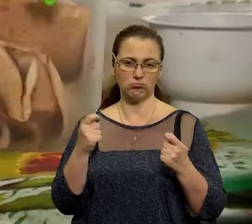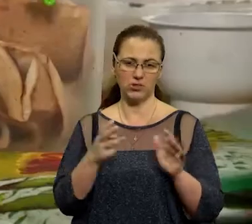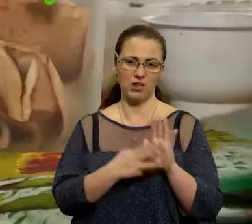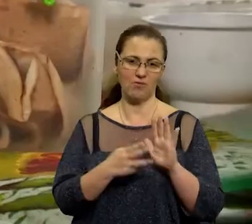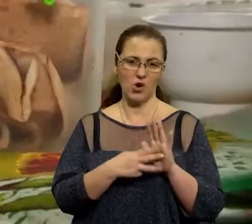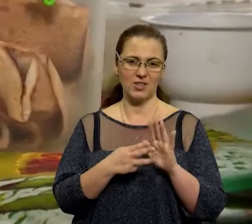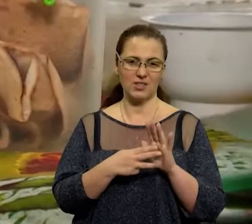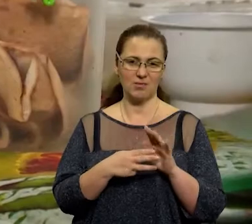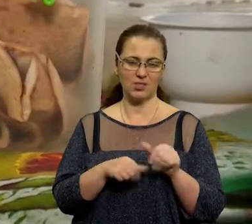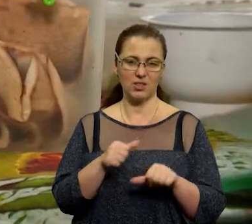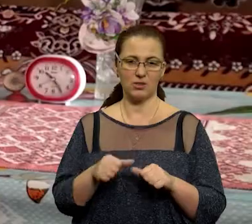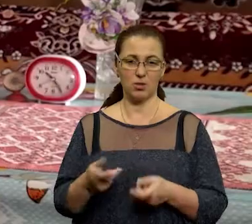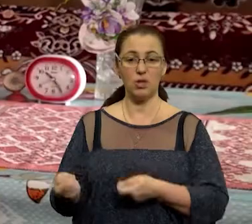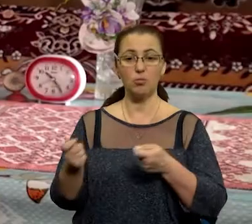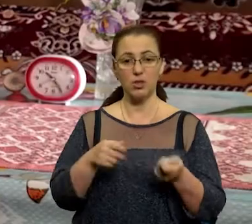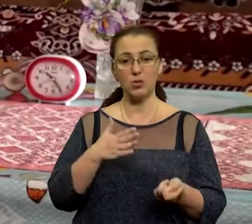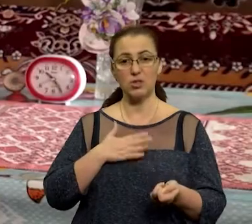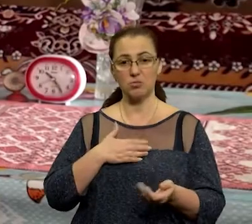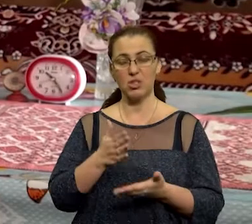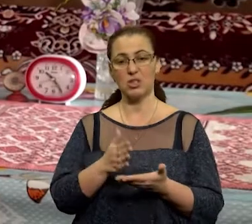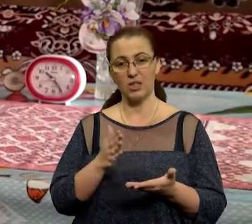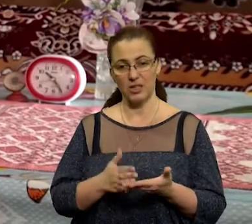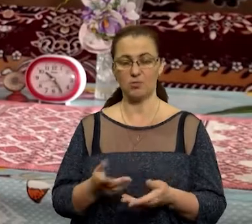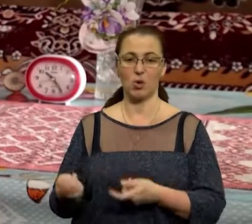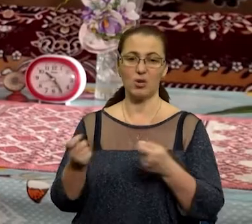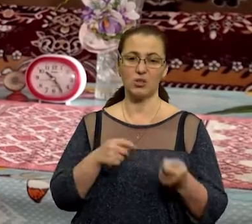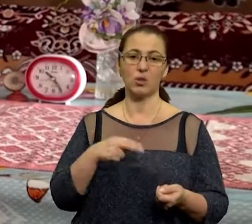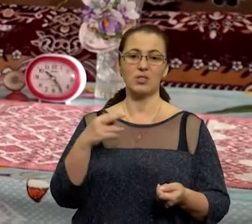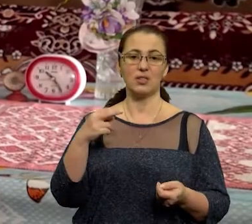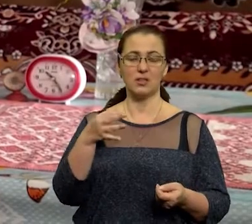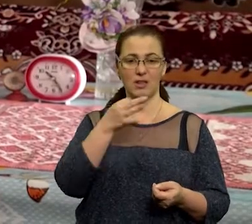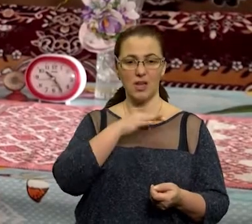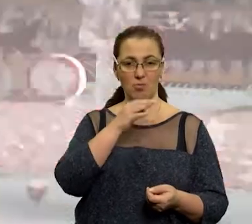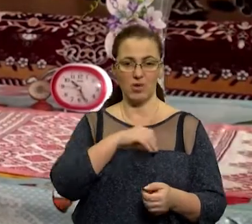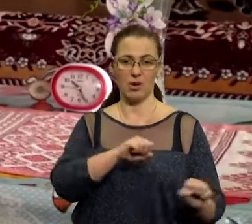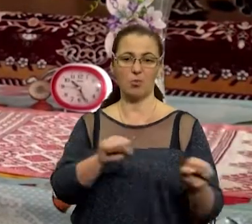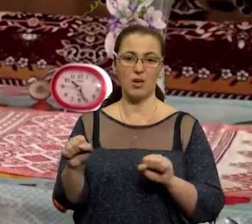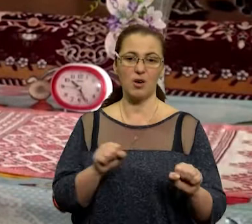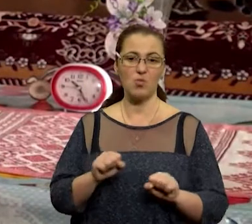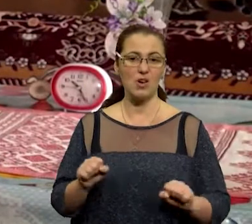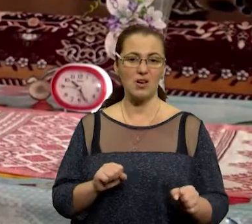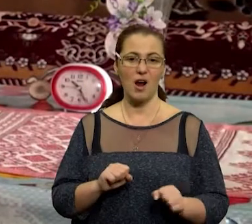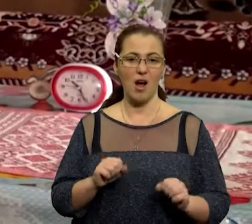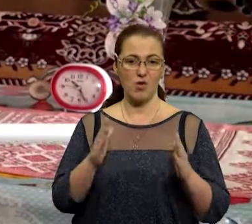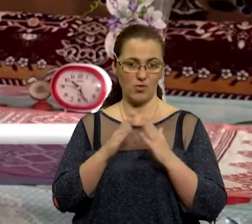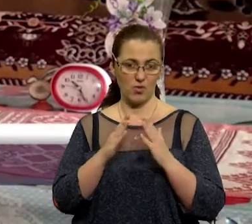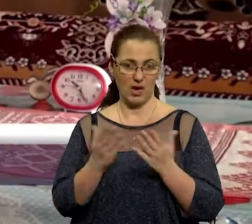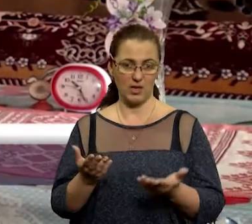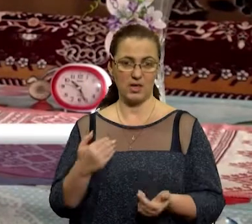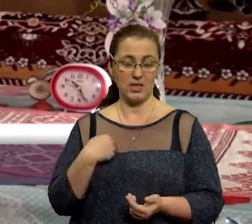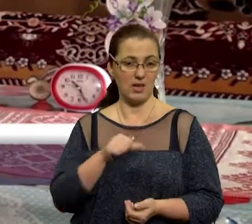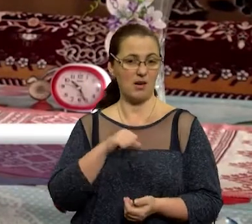народження. Приносять мені хлібчика, приносять таблеток, прибирають у хаті. То так, як я сама